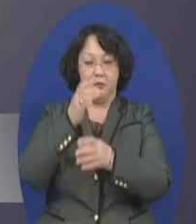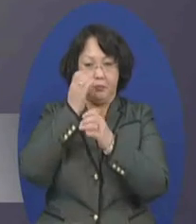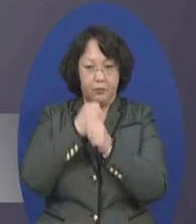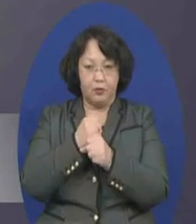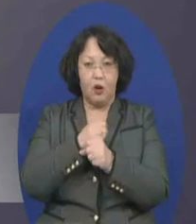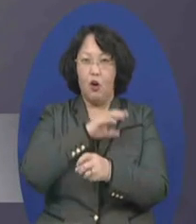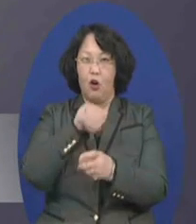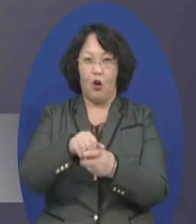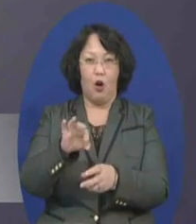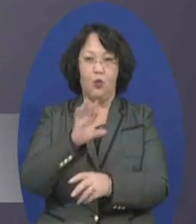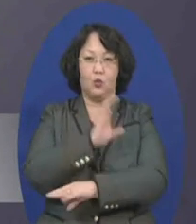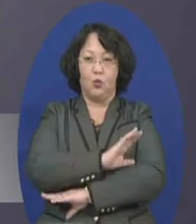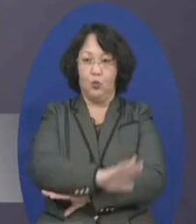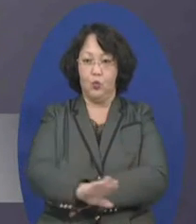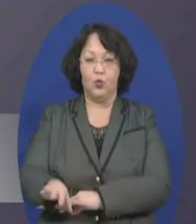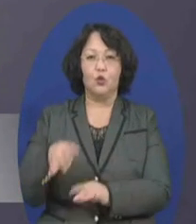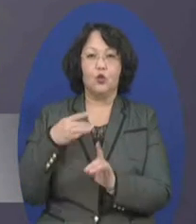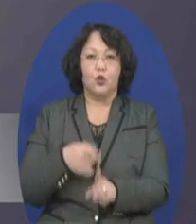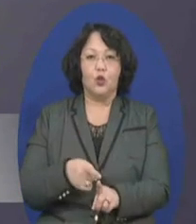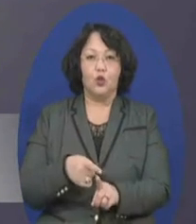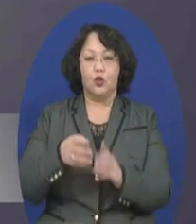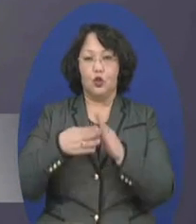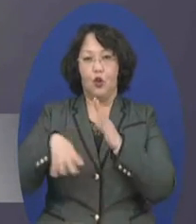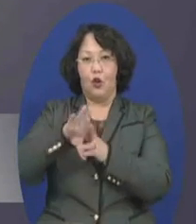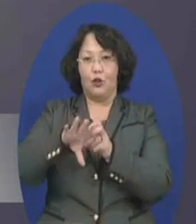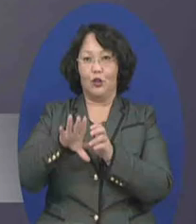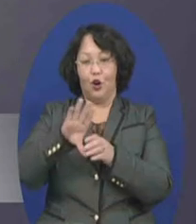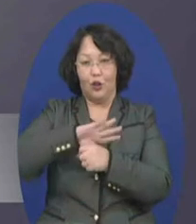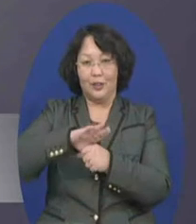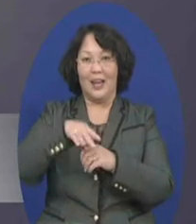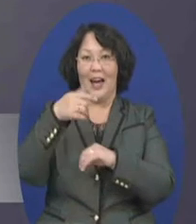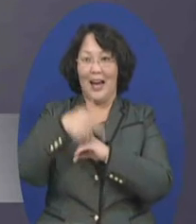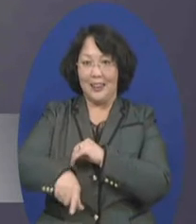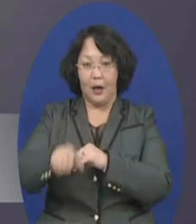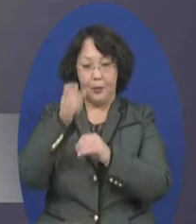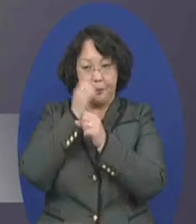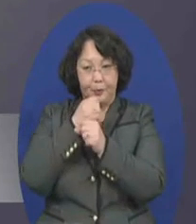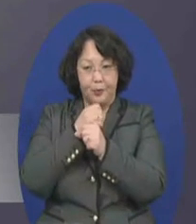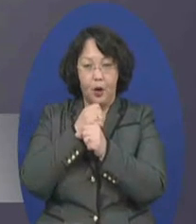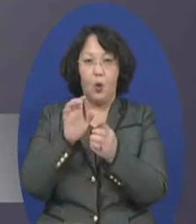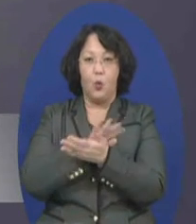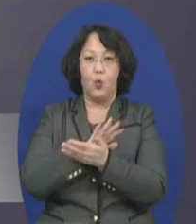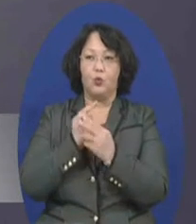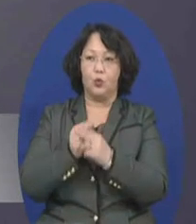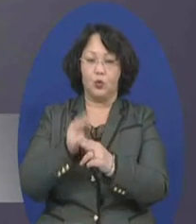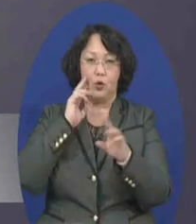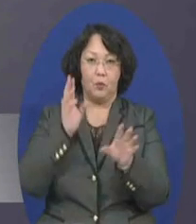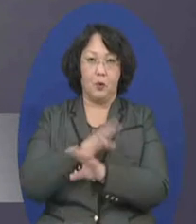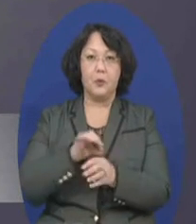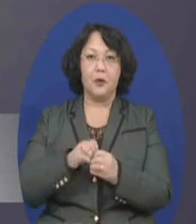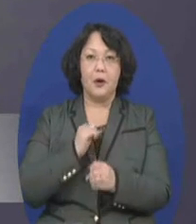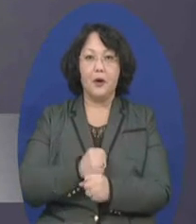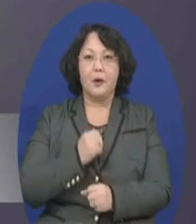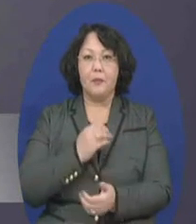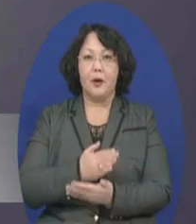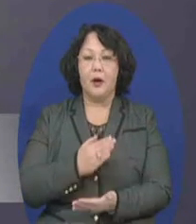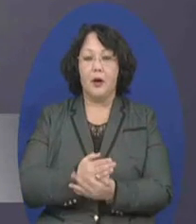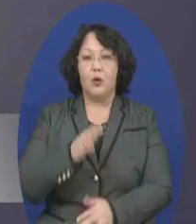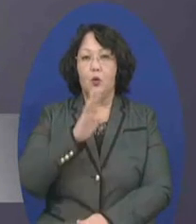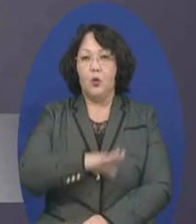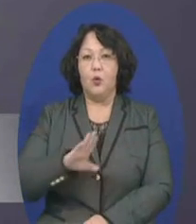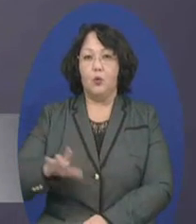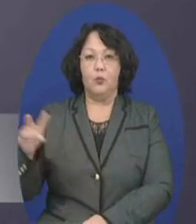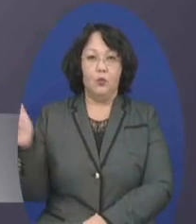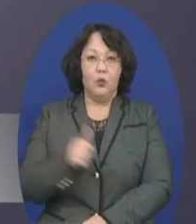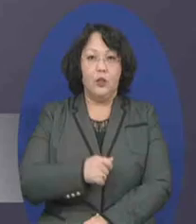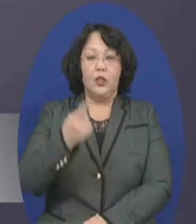хамрагдаж чадаагүй сурагчдад зориулж бас энэ төрийн ордны гадна талд одоо төргөвчлсэн шинжилгээ авах цагийг бас ажилуулж байгаа. За мөн одоо хүүхэдний